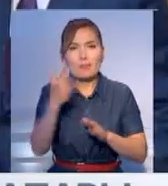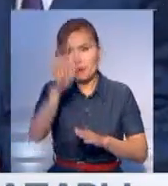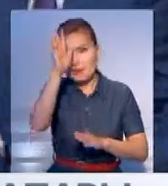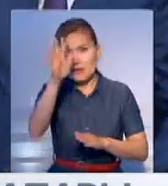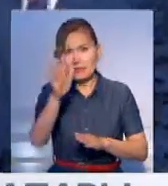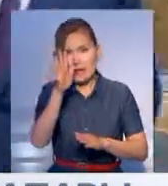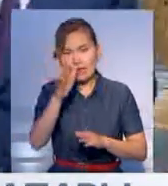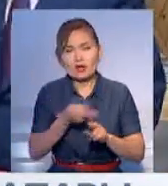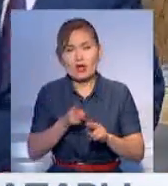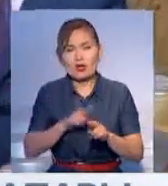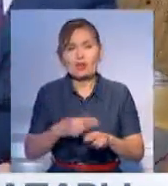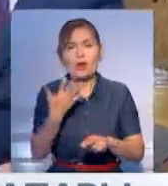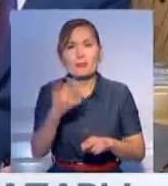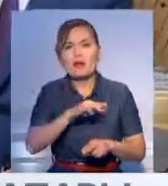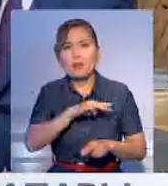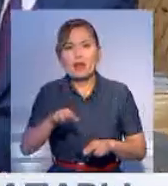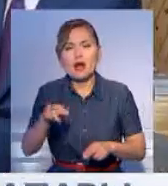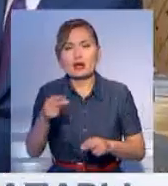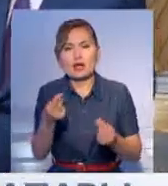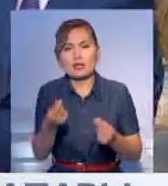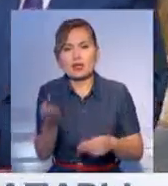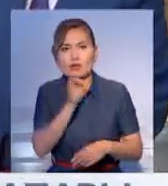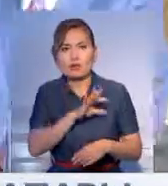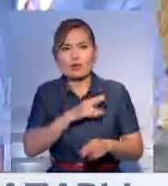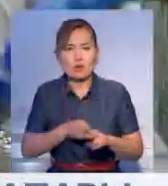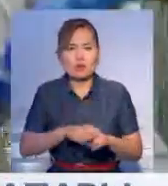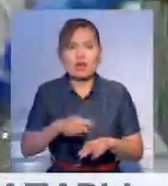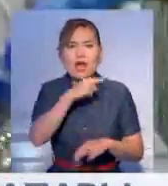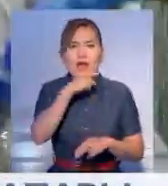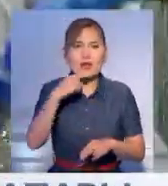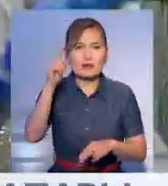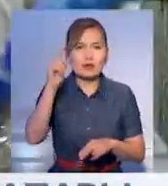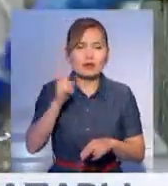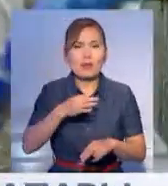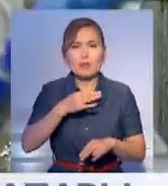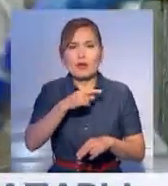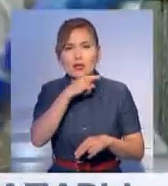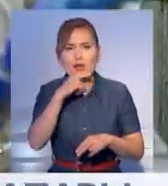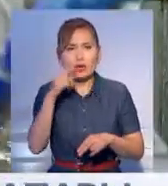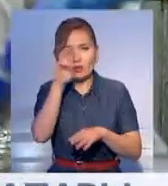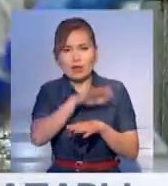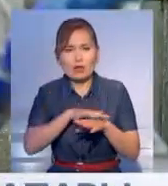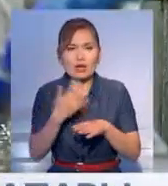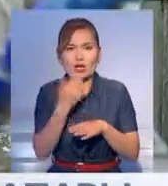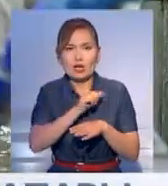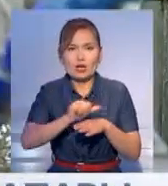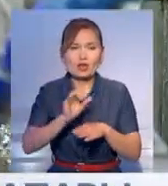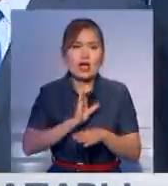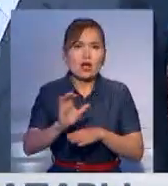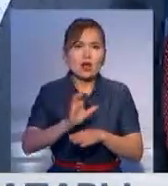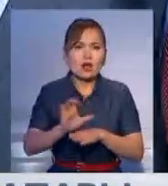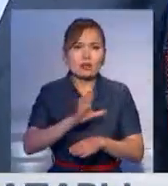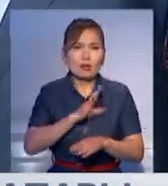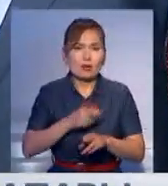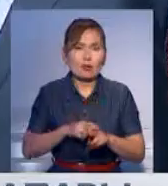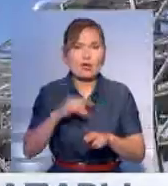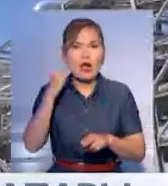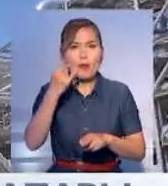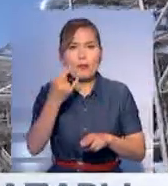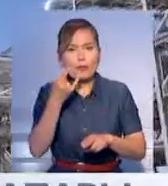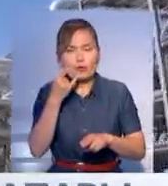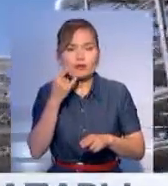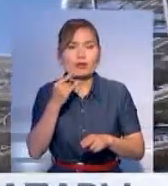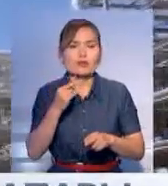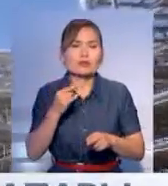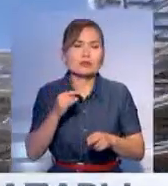5 миллиард теңгеге жетіп отыр. Өндіріс ошағы өнімдерін Ресей, Израиль, Беларусь елдеріне экспорттайды. Мемлекет басшысы Павлодар мұнай